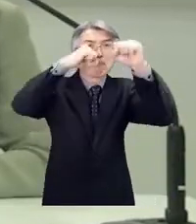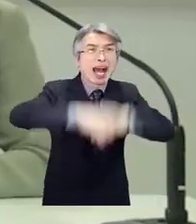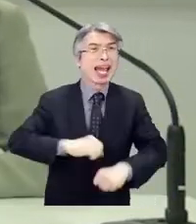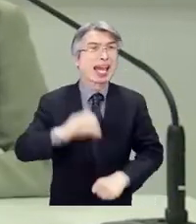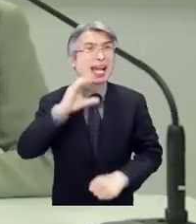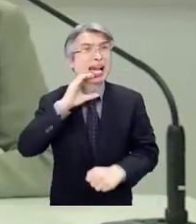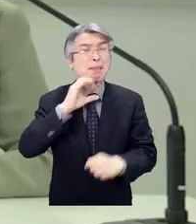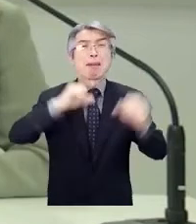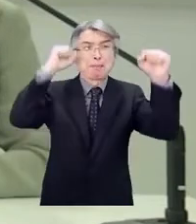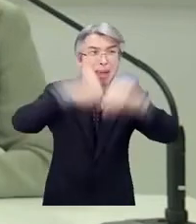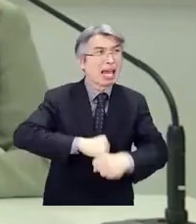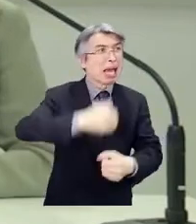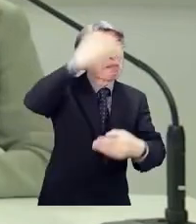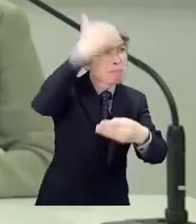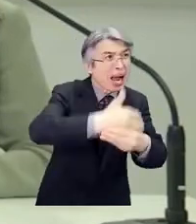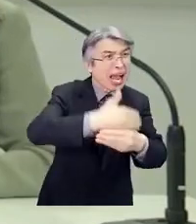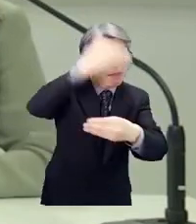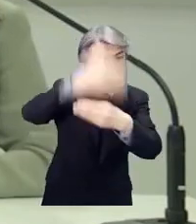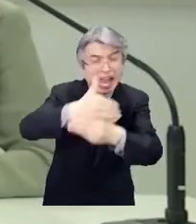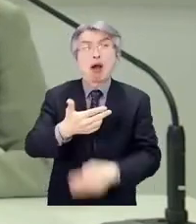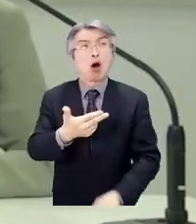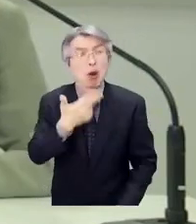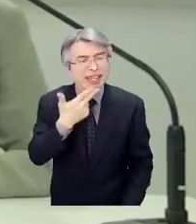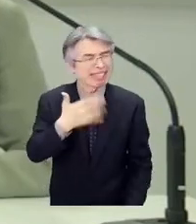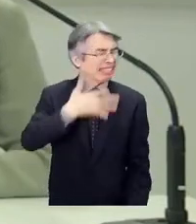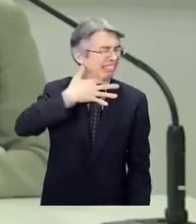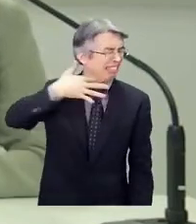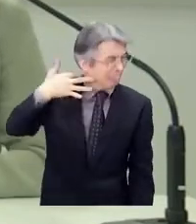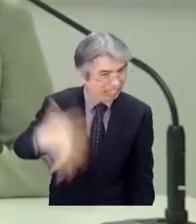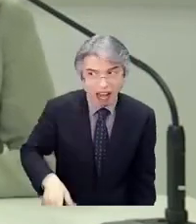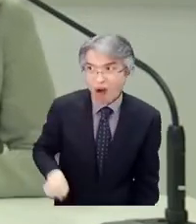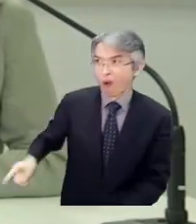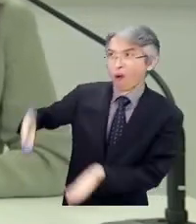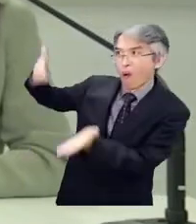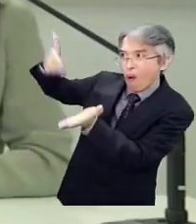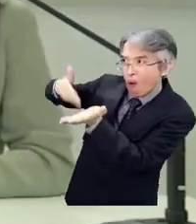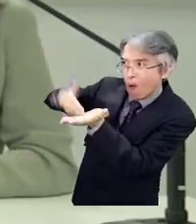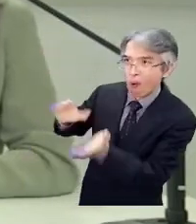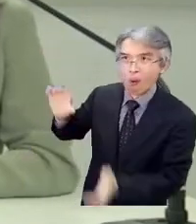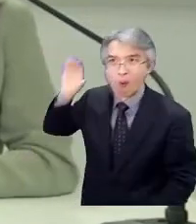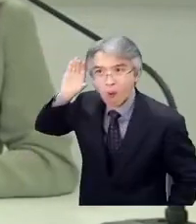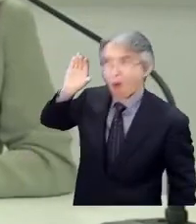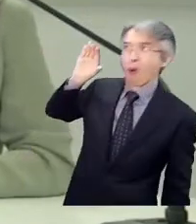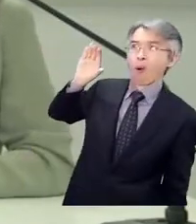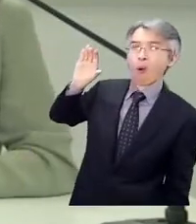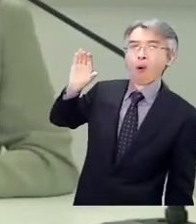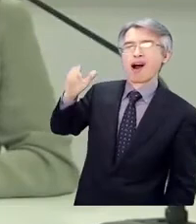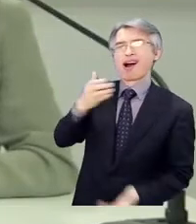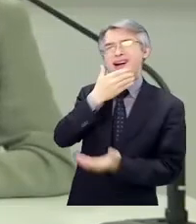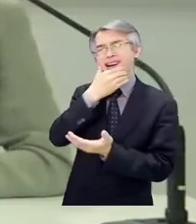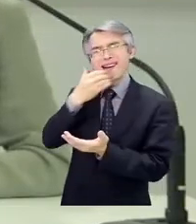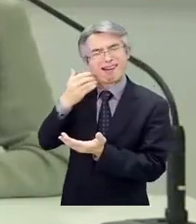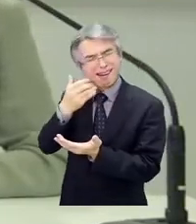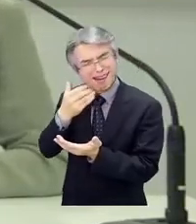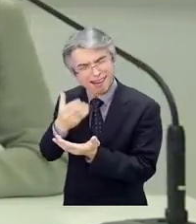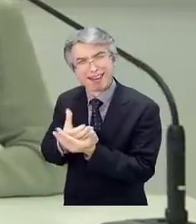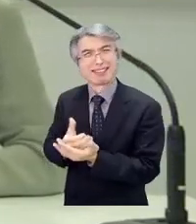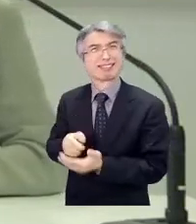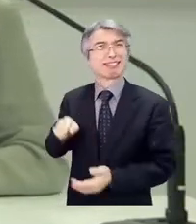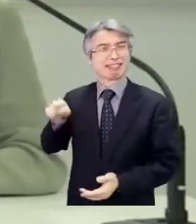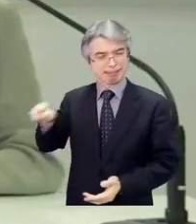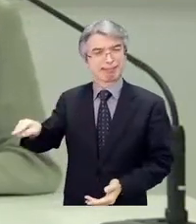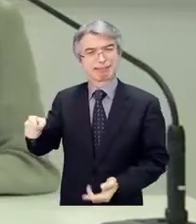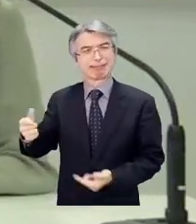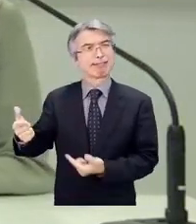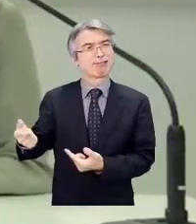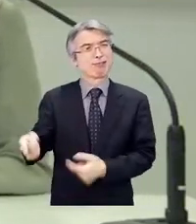없었다라는 말로 사실은 이제 모든 성과를 대변하는 것 같습니다. 이제 그런 부분들이 결국은 또 이제 대외적으로도 많이 또 인정을